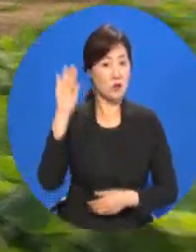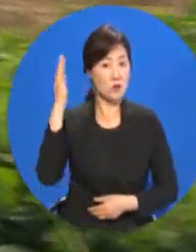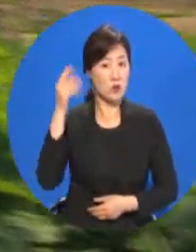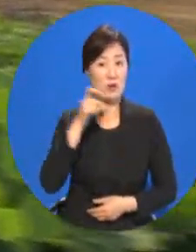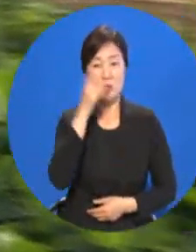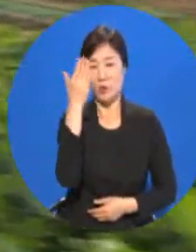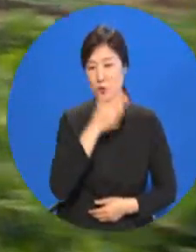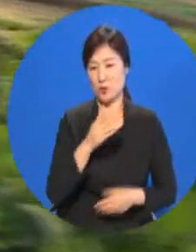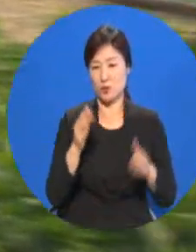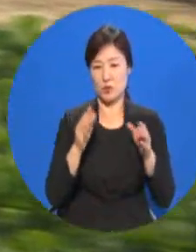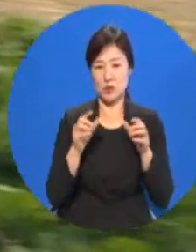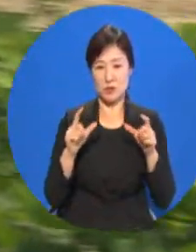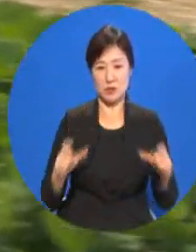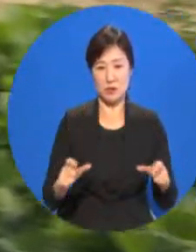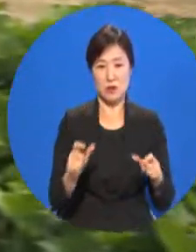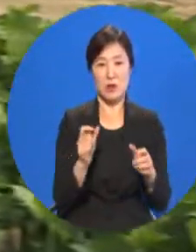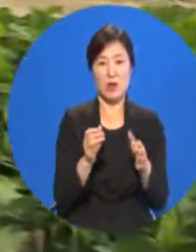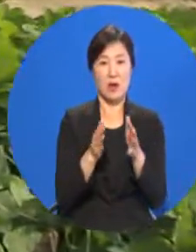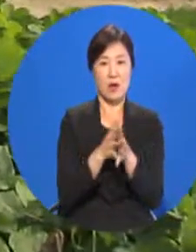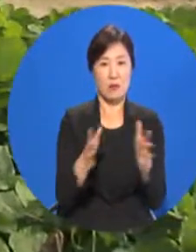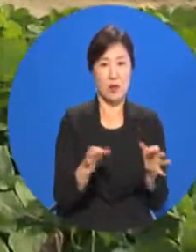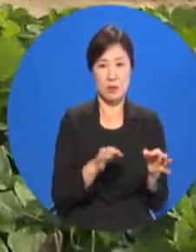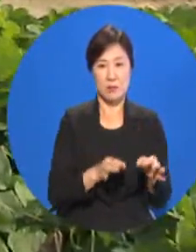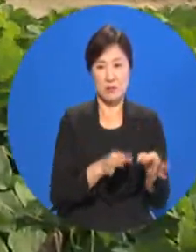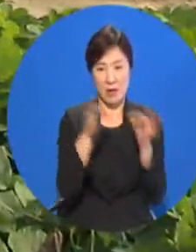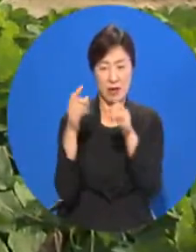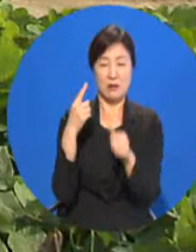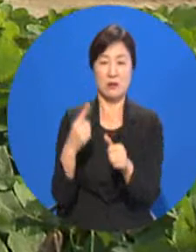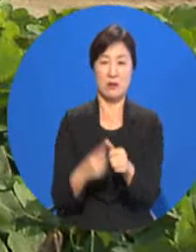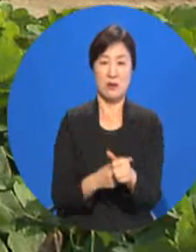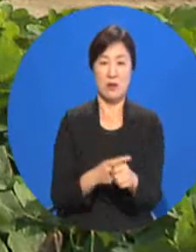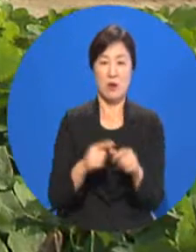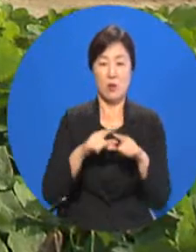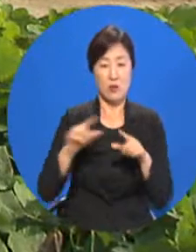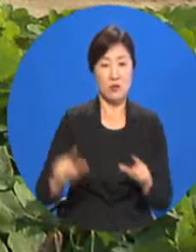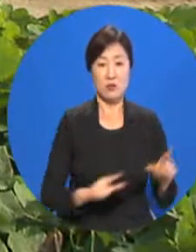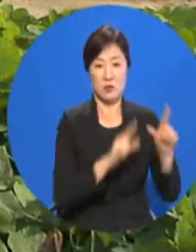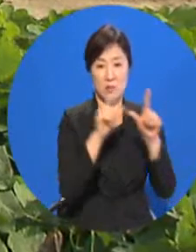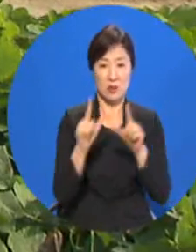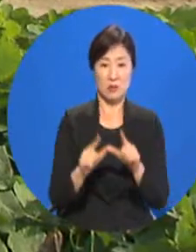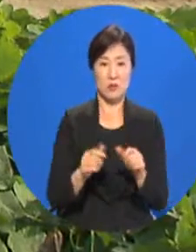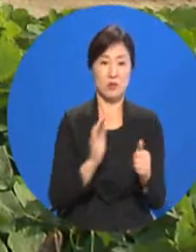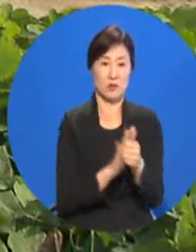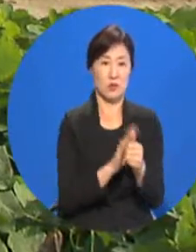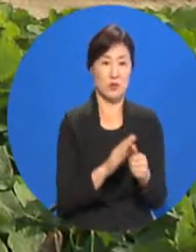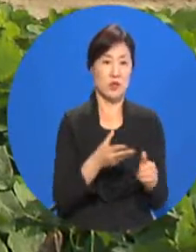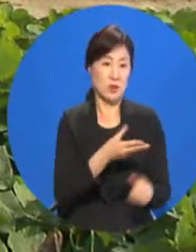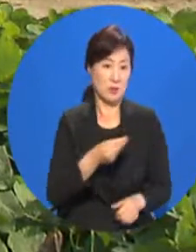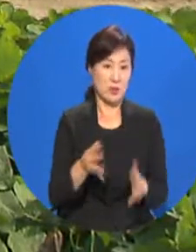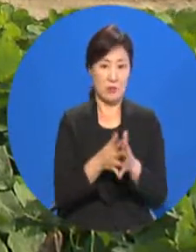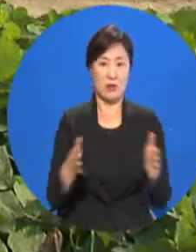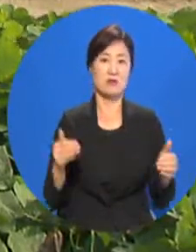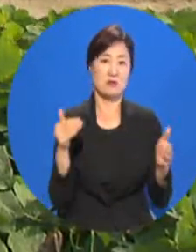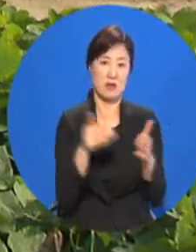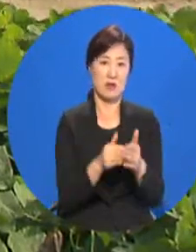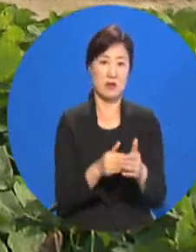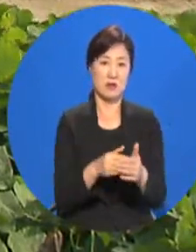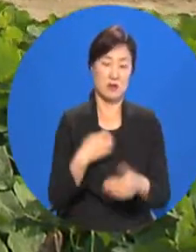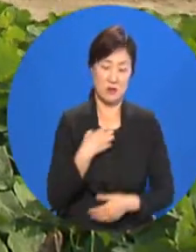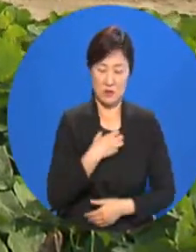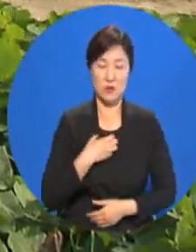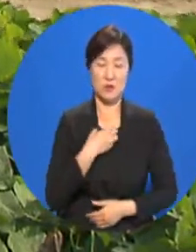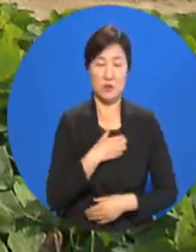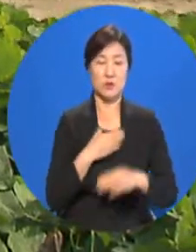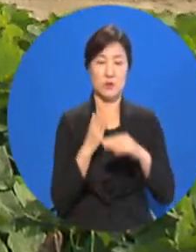있는 부동산 열풍이 서민들의 주거 안정을 위한 임대 아파트에까지 영향을 미치고 있다는 우려의 목소리가 커지고